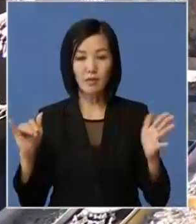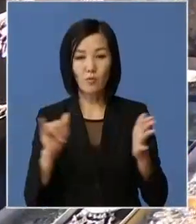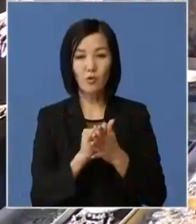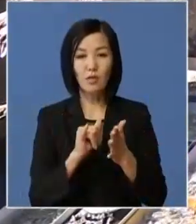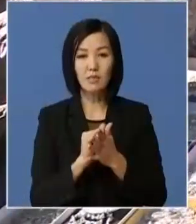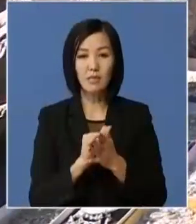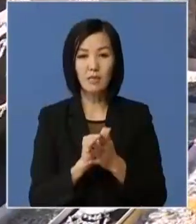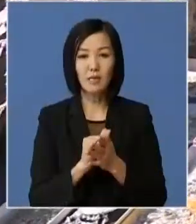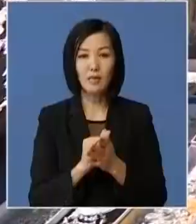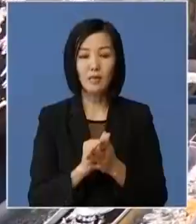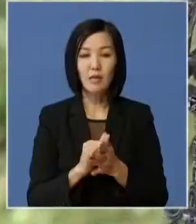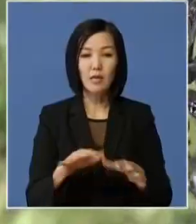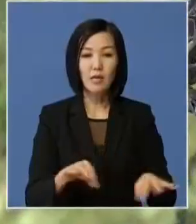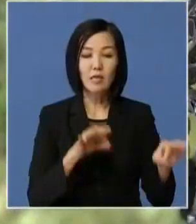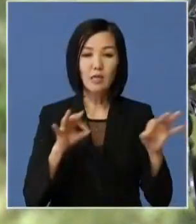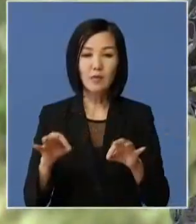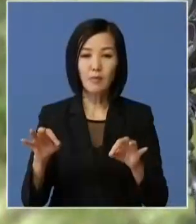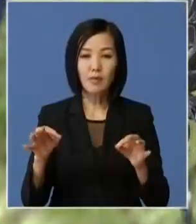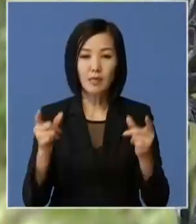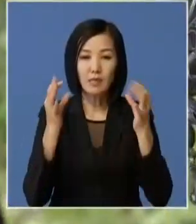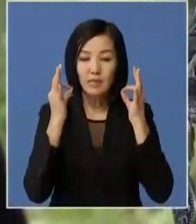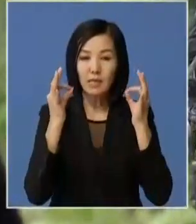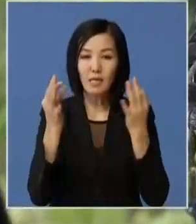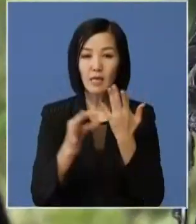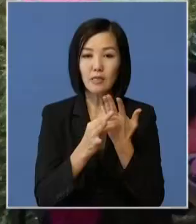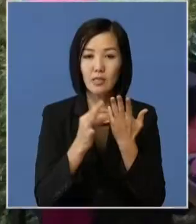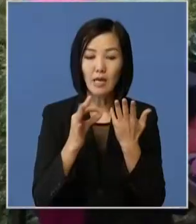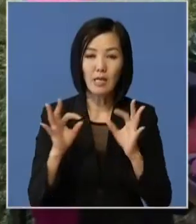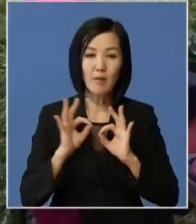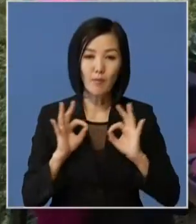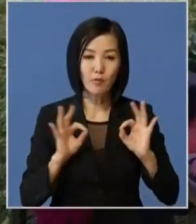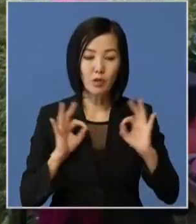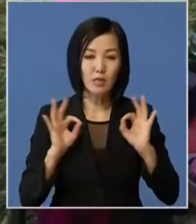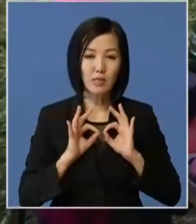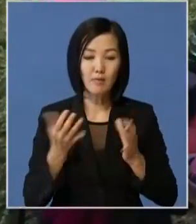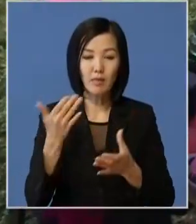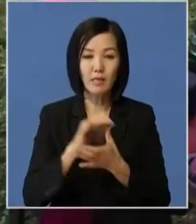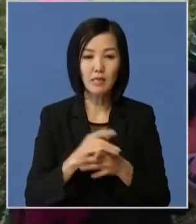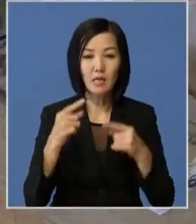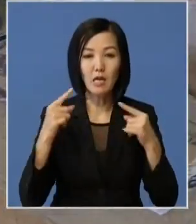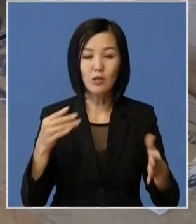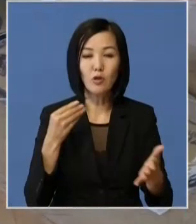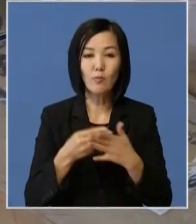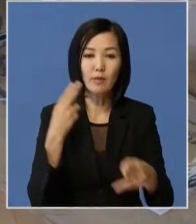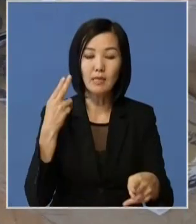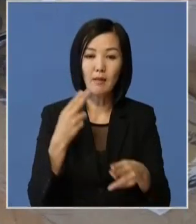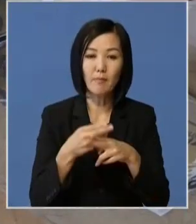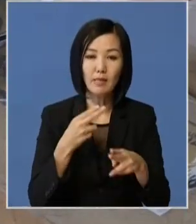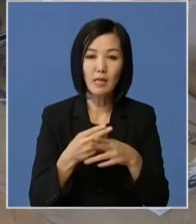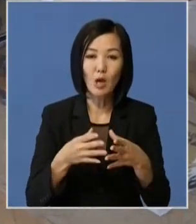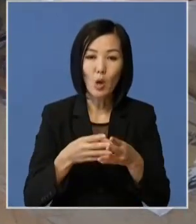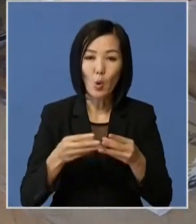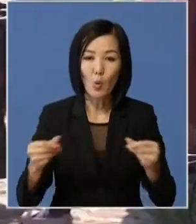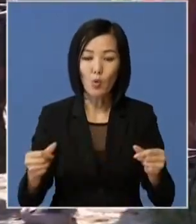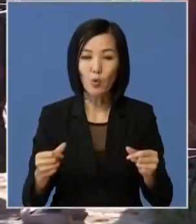Этномереке аясында көшпенділердің зергерлік бұйым жасау әдістері таныстырылды. Шеберлер мұнда келушілерге түрлі асыл металды өңдеп, қорыту